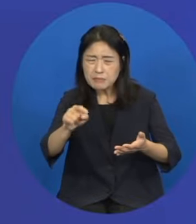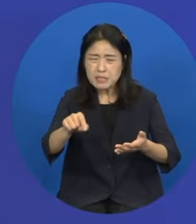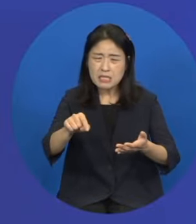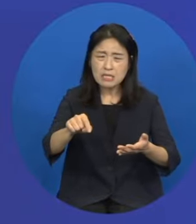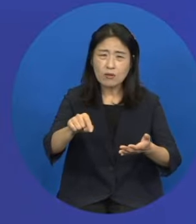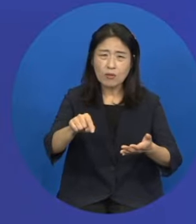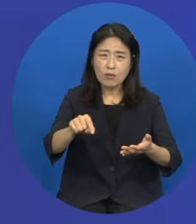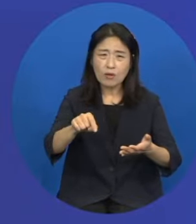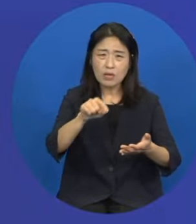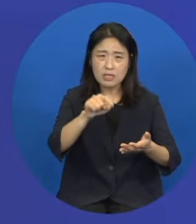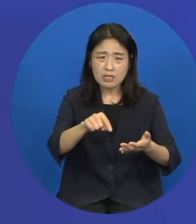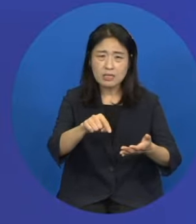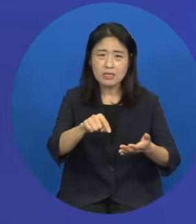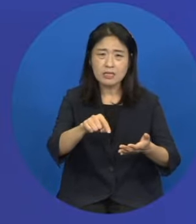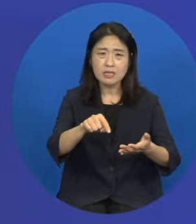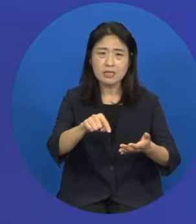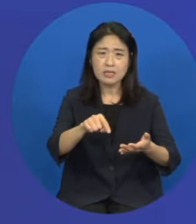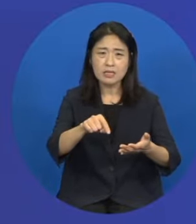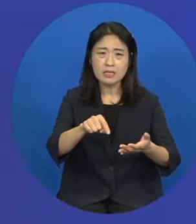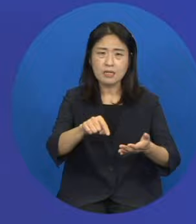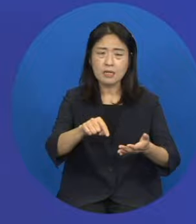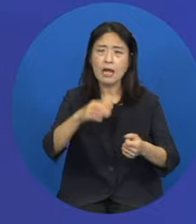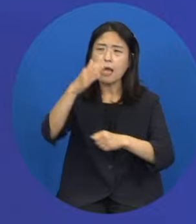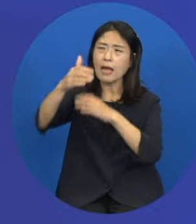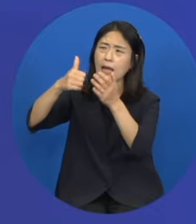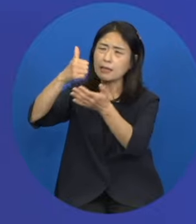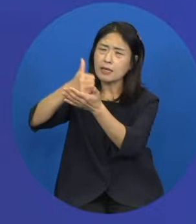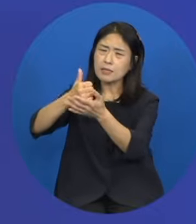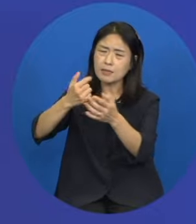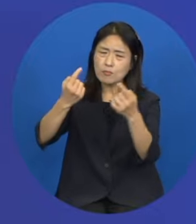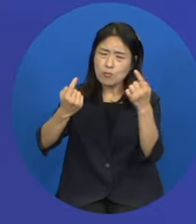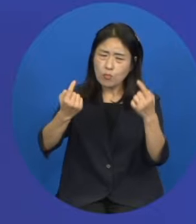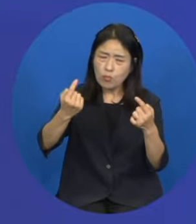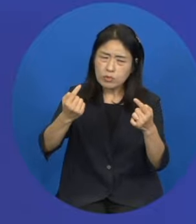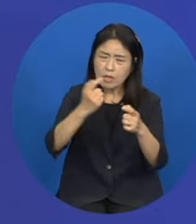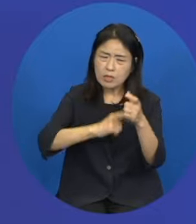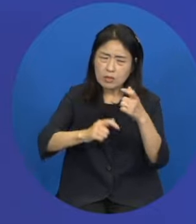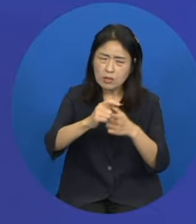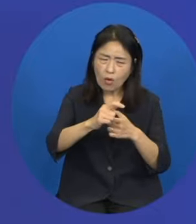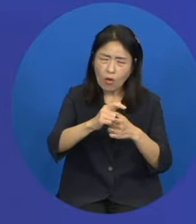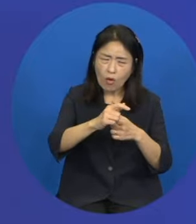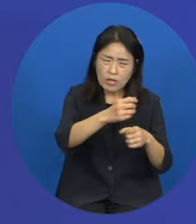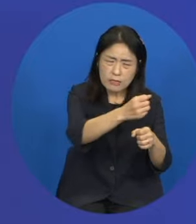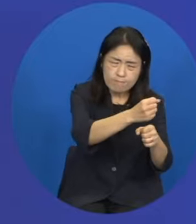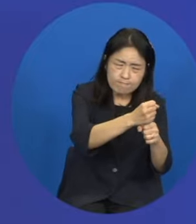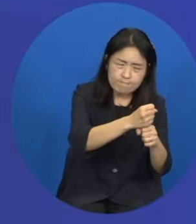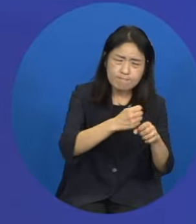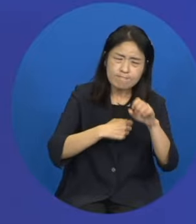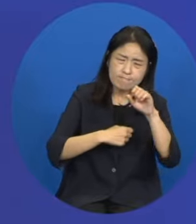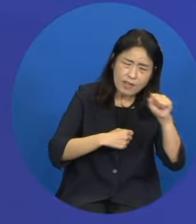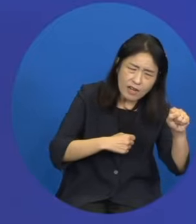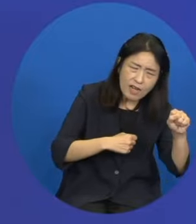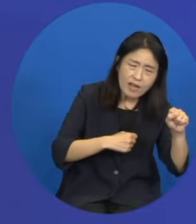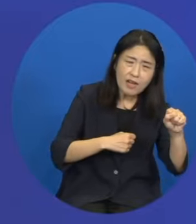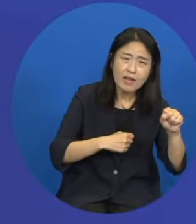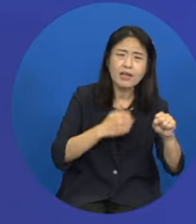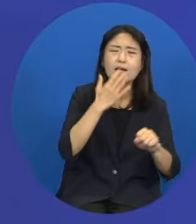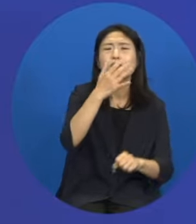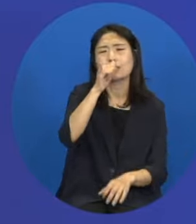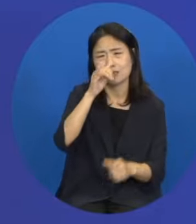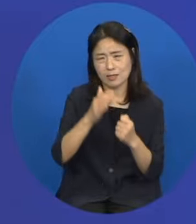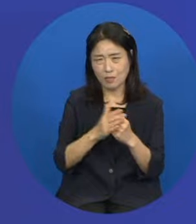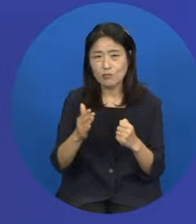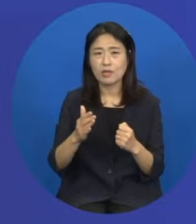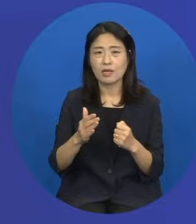하나님보다 더 우리가 의지하게 될 그 무엇이 될 수도 있기 때문에 그렇습니다. 성경은 줄곧 하나님과